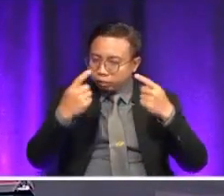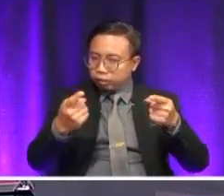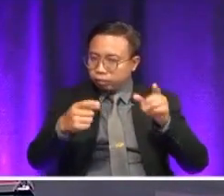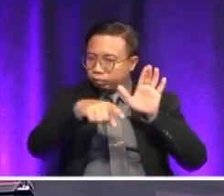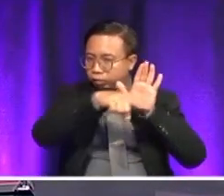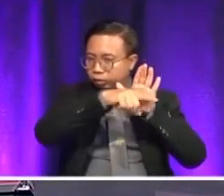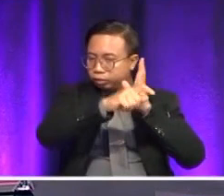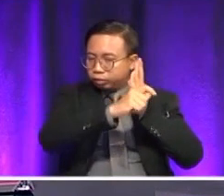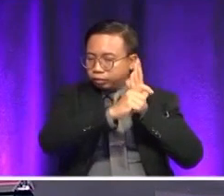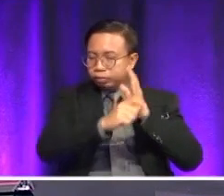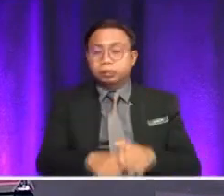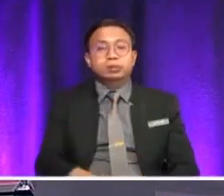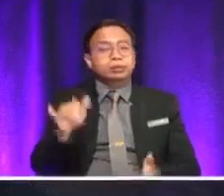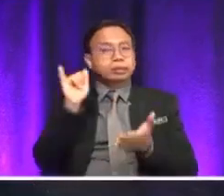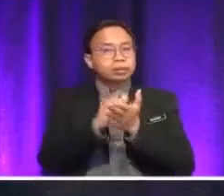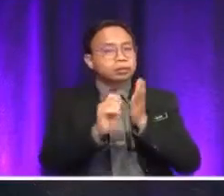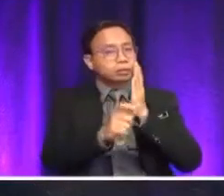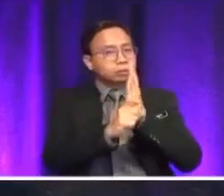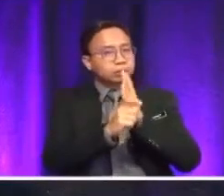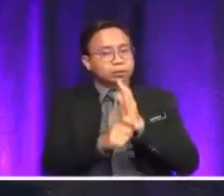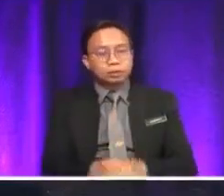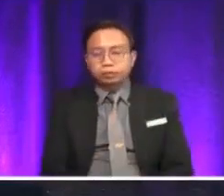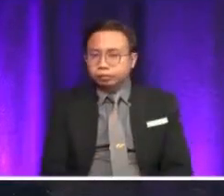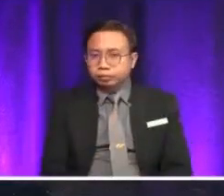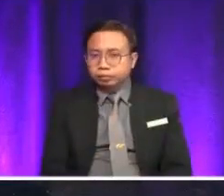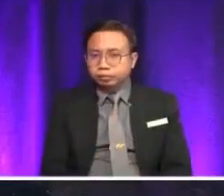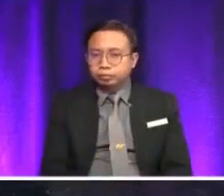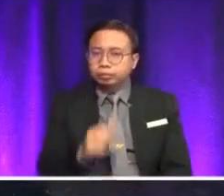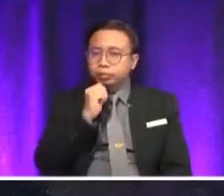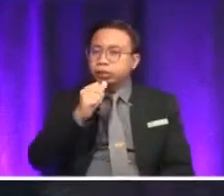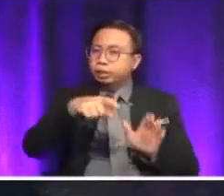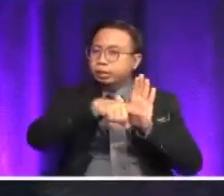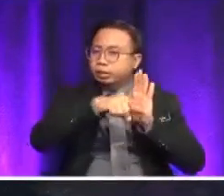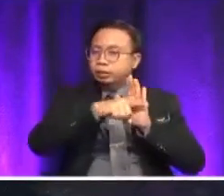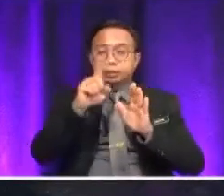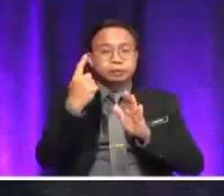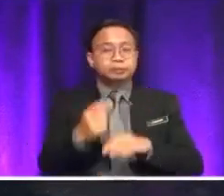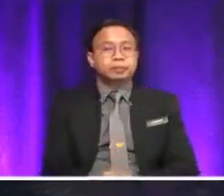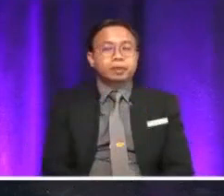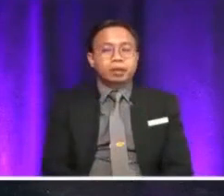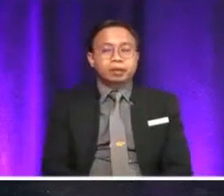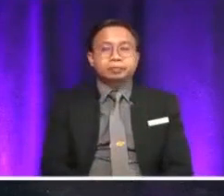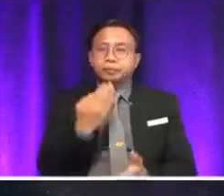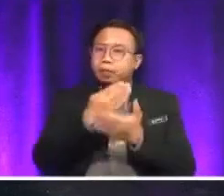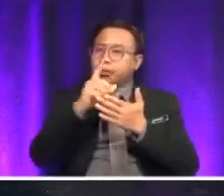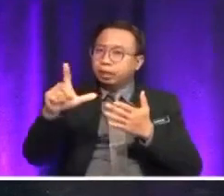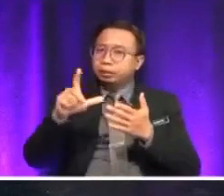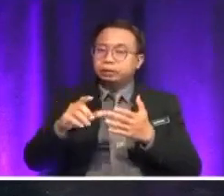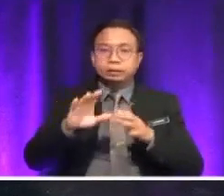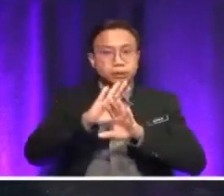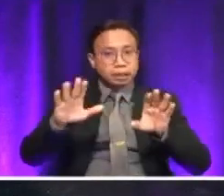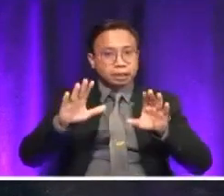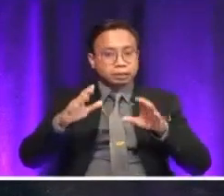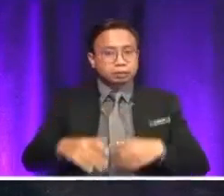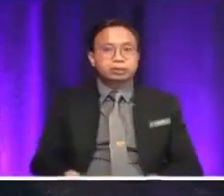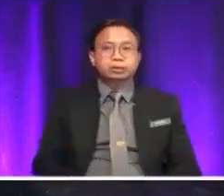positif. Itu positifnya. Stres ni juga kan, bukan negatif saja. Betul. Okey, baiklah cikgu. Cikgu jangan